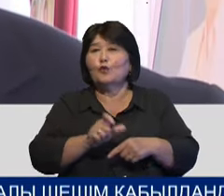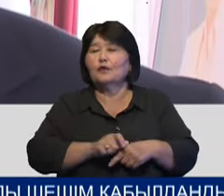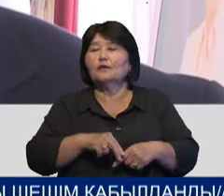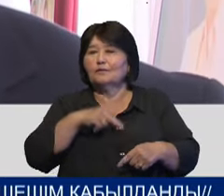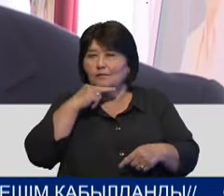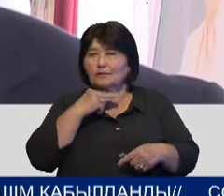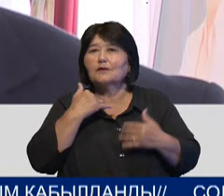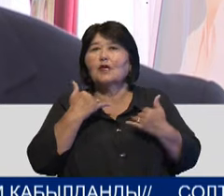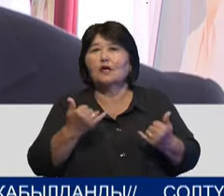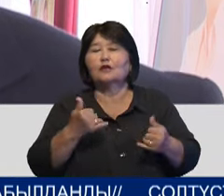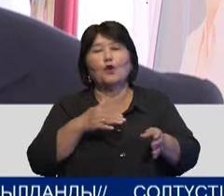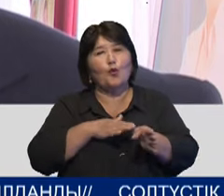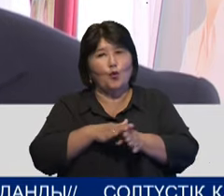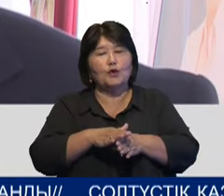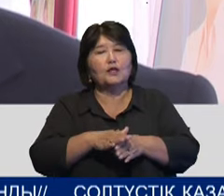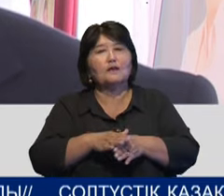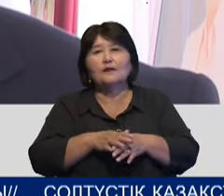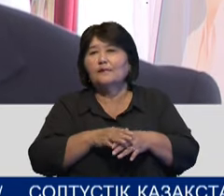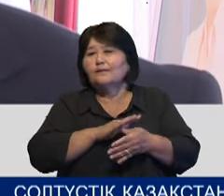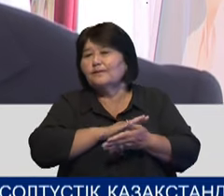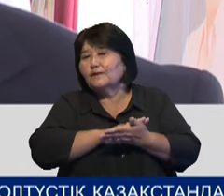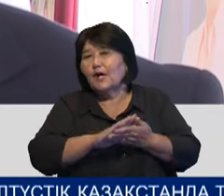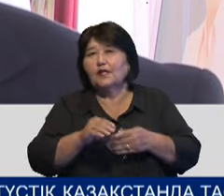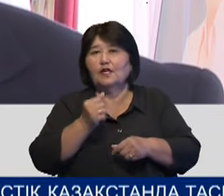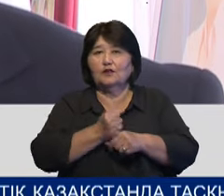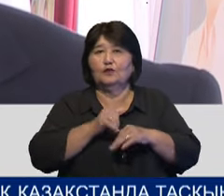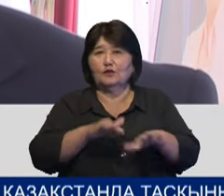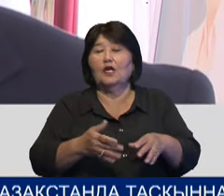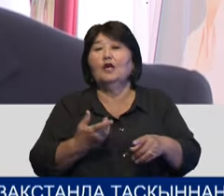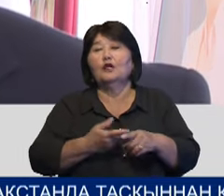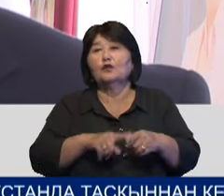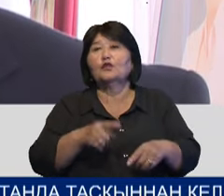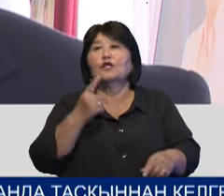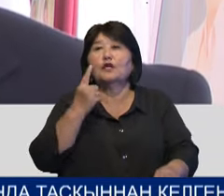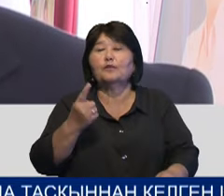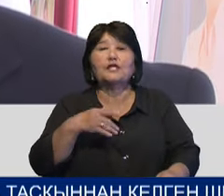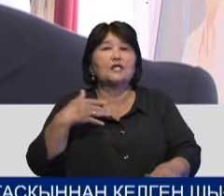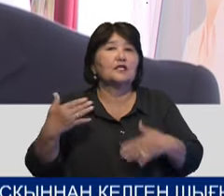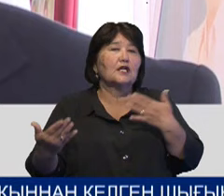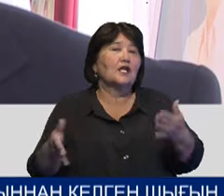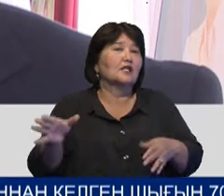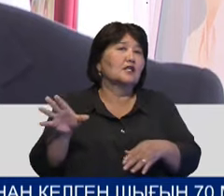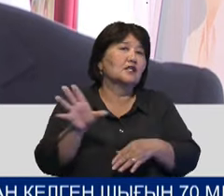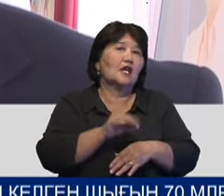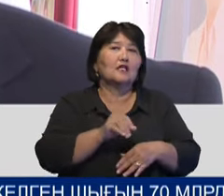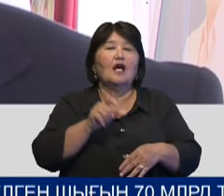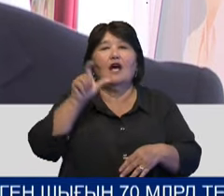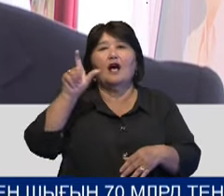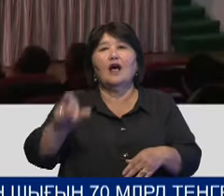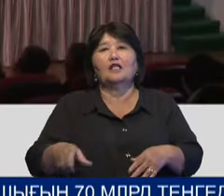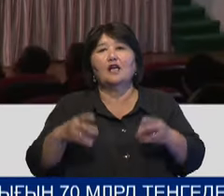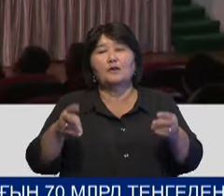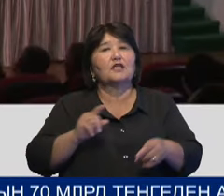тұғын, орындайтын тиянақты тұғын. Сосын бір жан жақты жігіт, адамгершілігі де